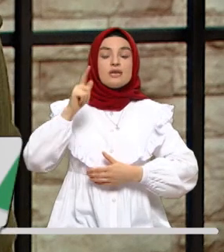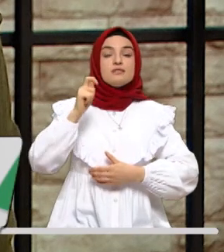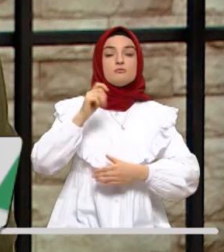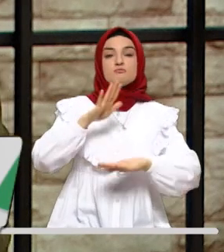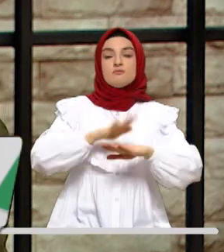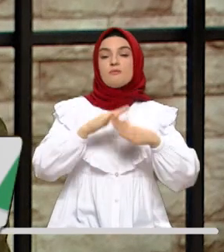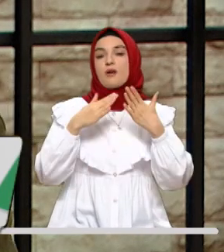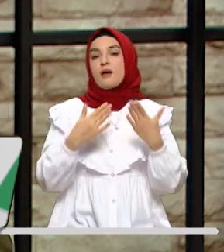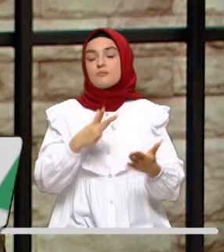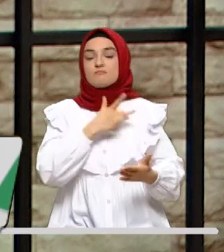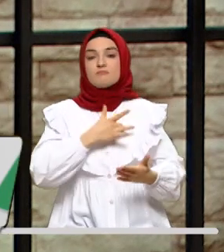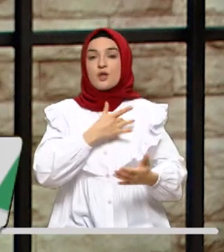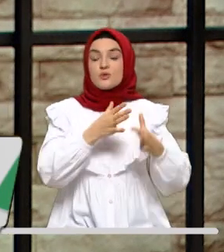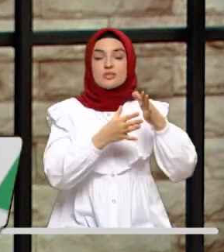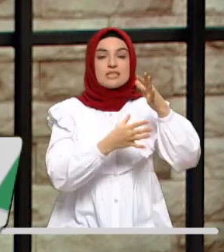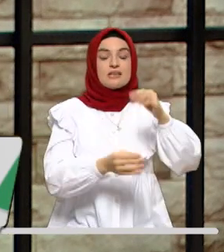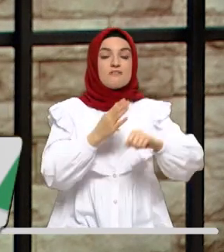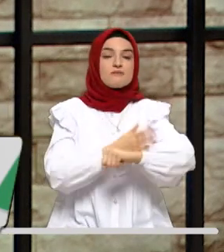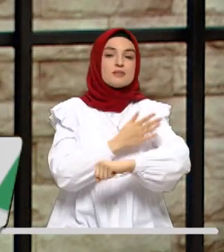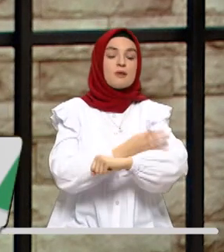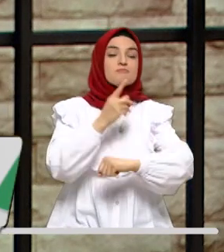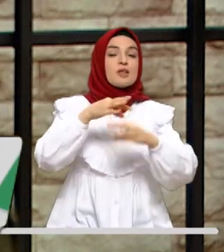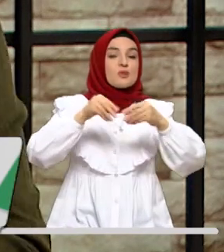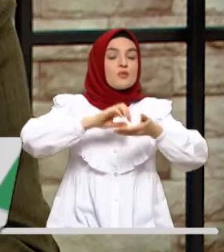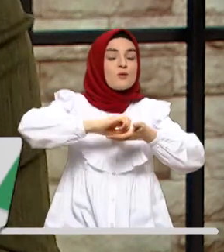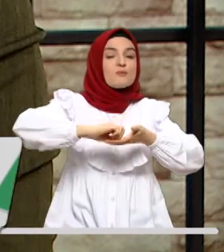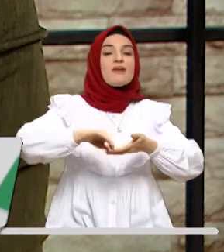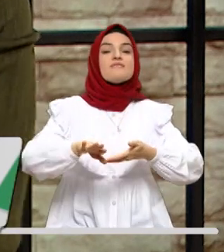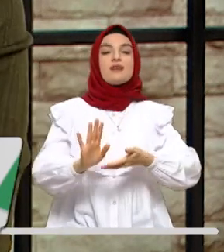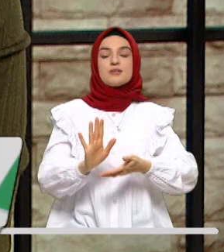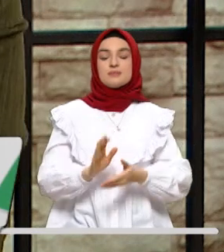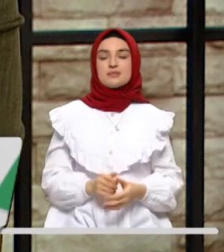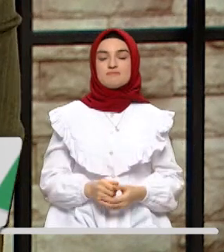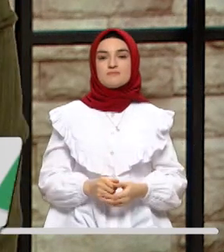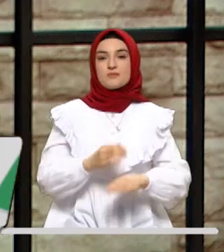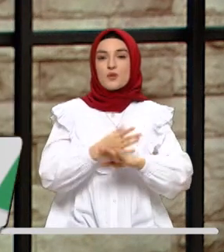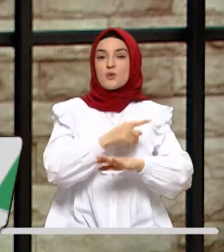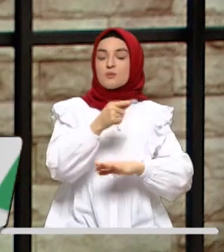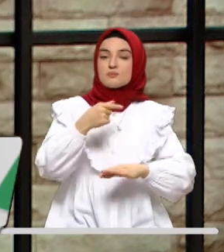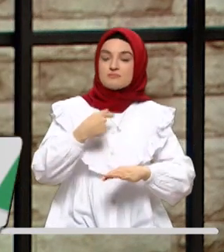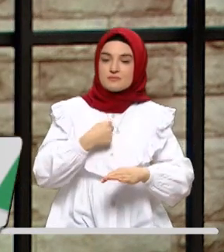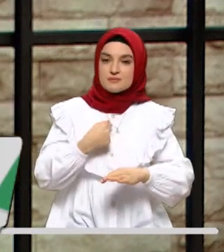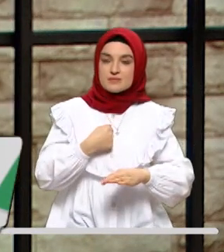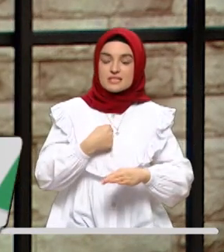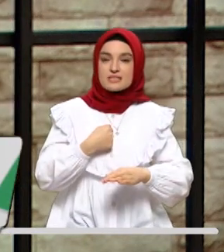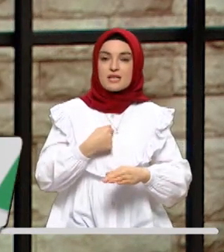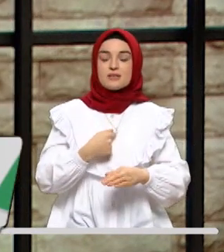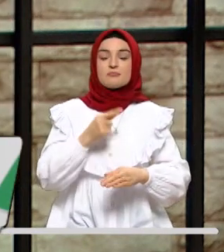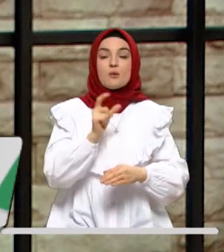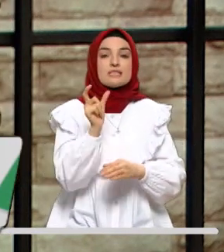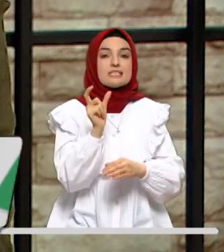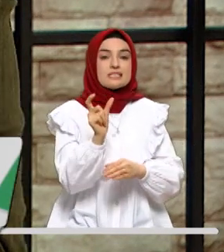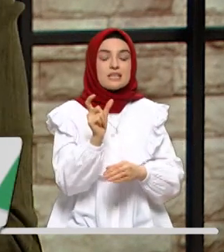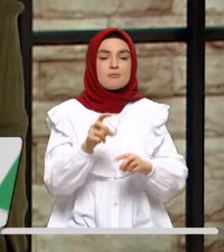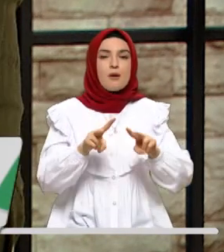Anadolu insanı ne yaptı? Vatanından bir karış toprak vermedi. Çünkü bizler mankurt değiliz. Mankurt kelimesini ilk